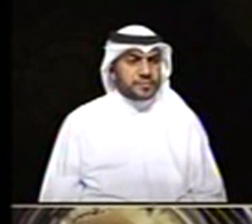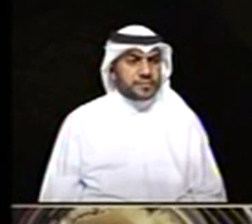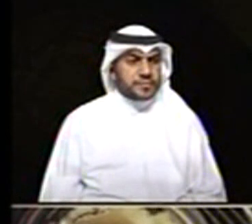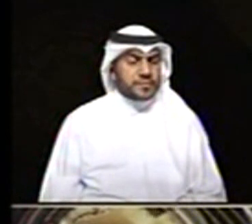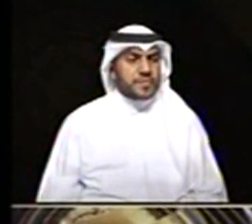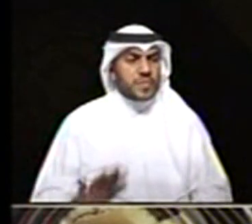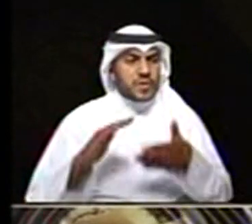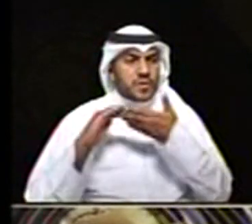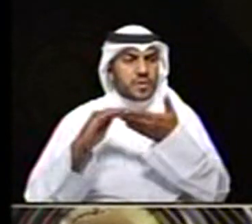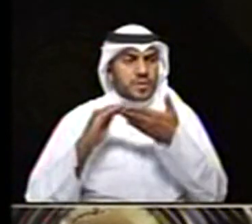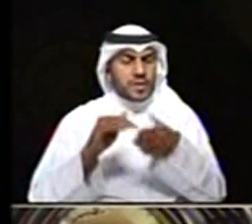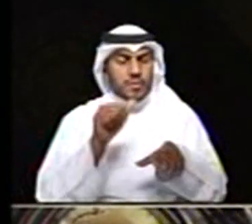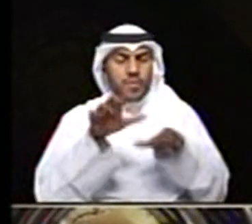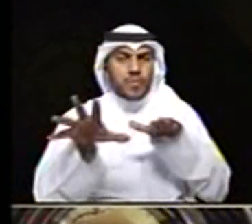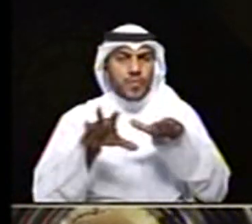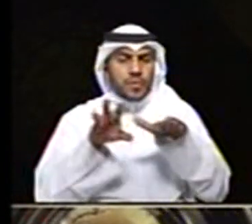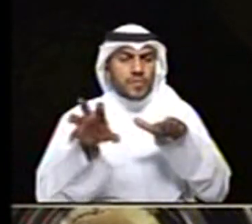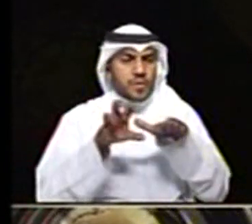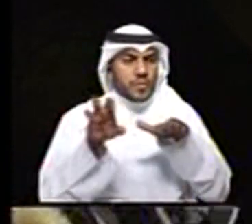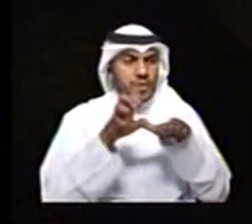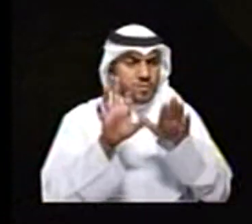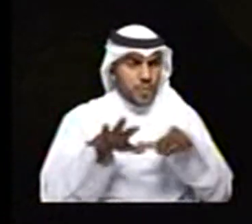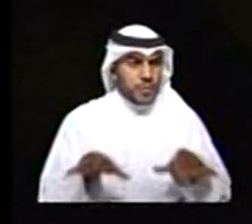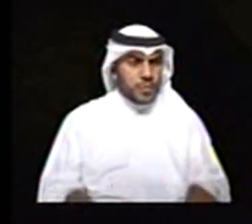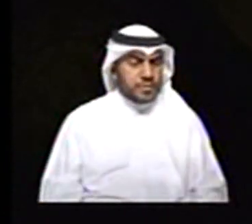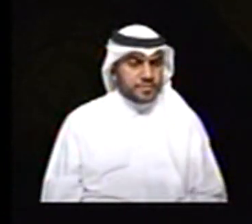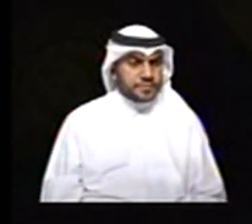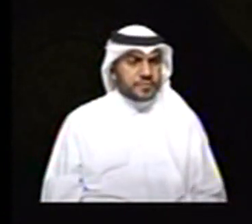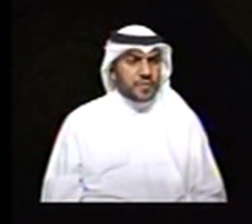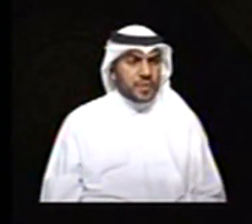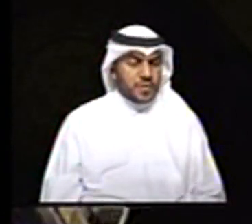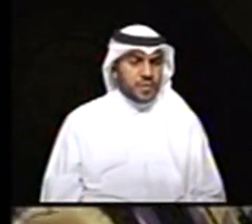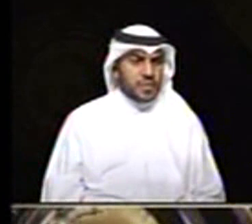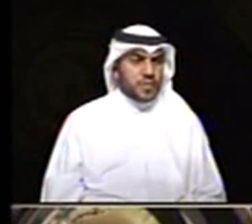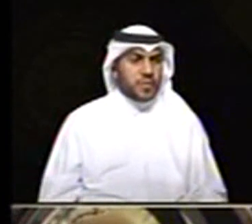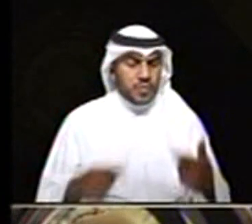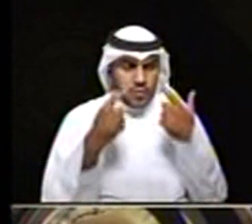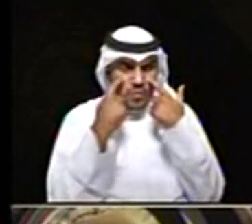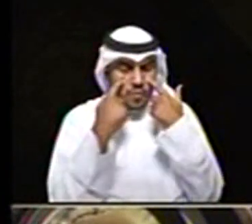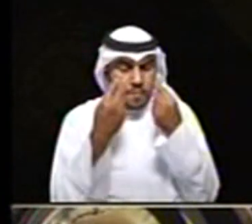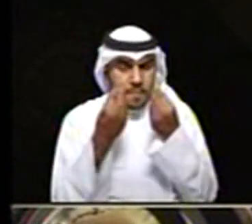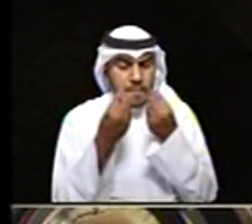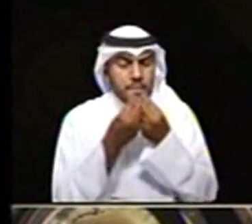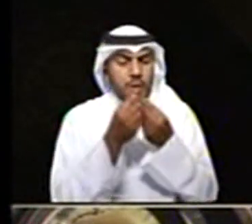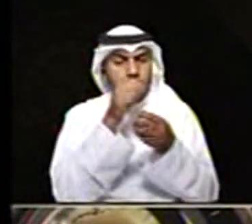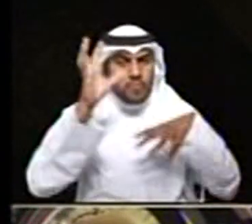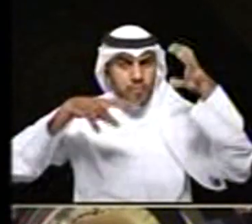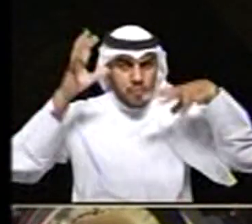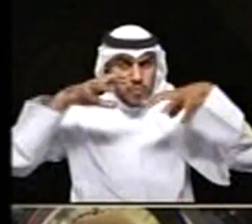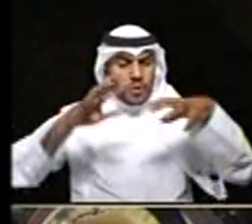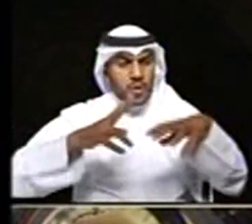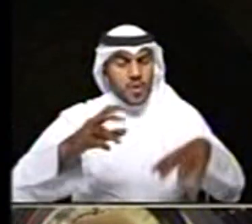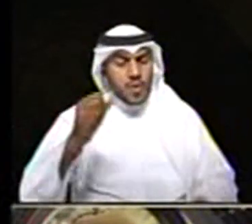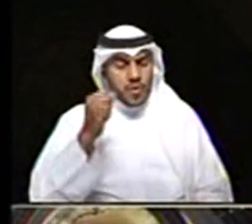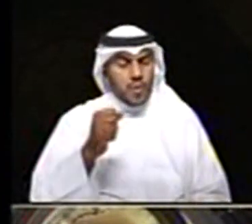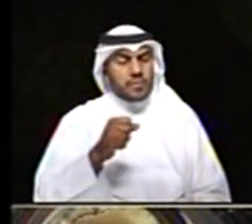ضخ تسحب من المجرور حتى نفضي ويكون المجرور يستوعب أكبر كمية من الأمطار. جاي